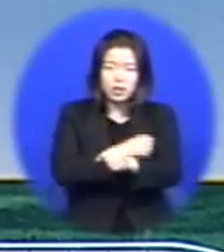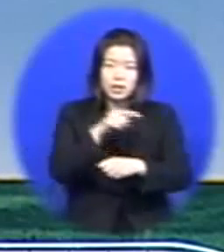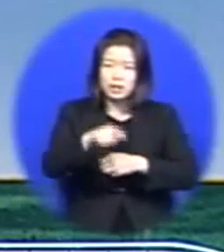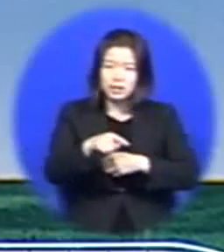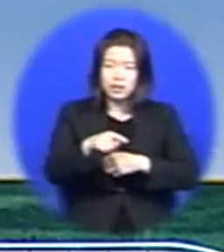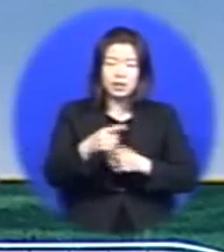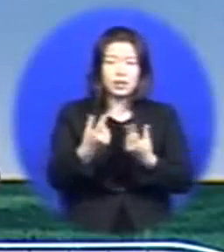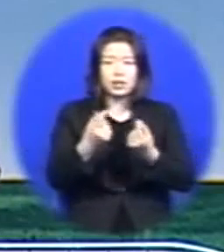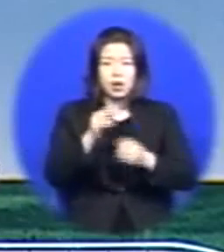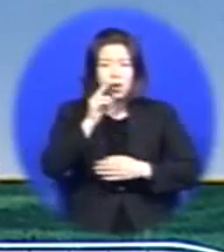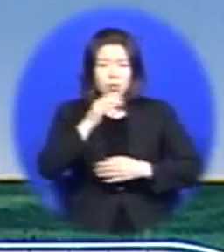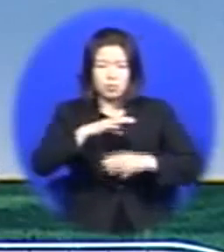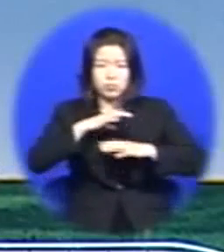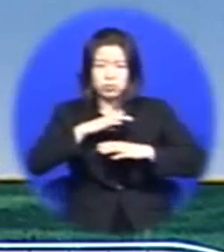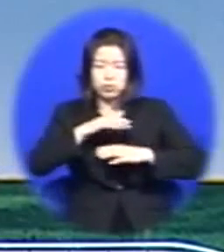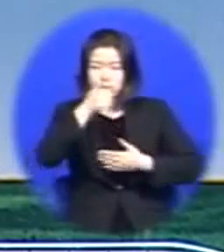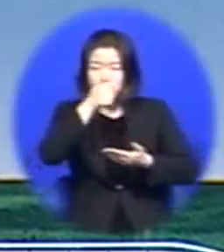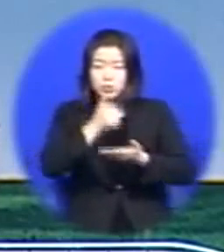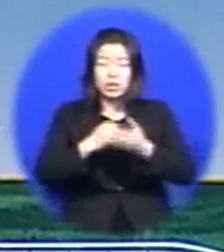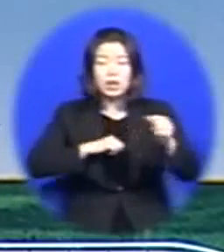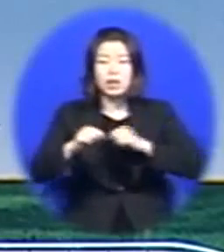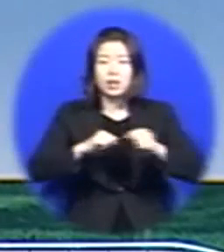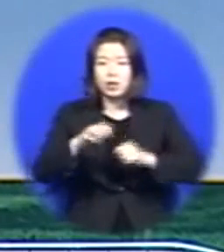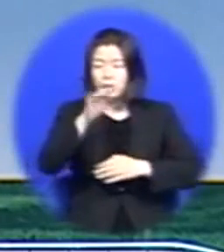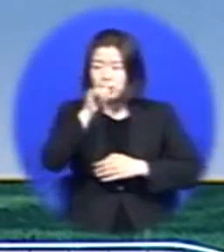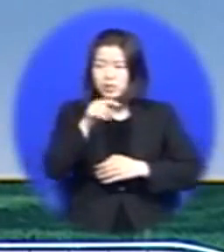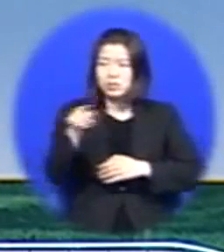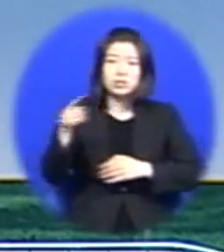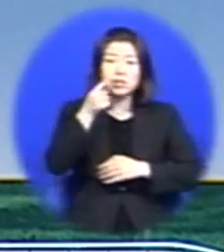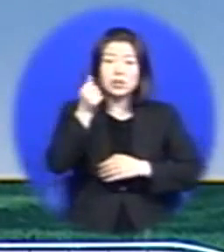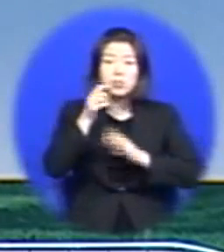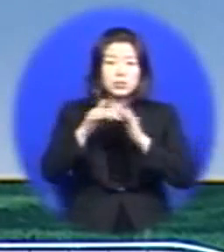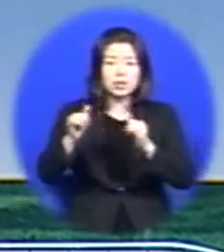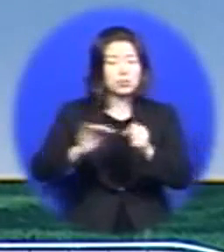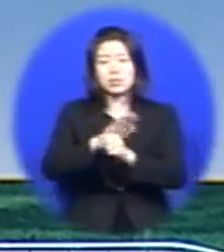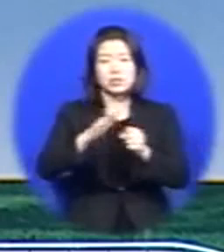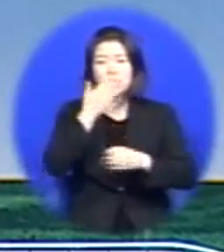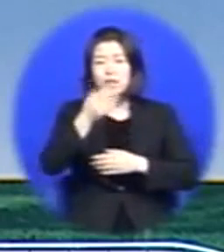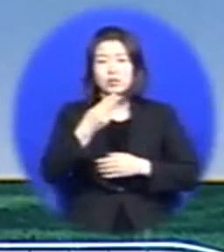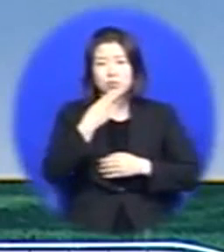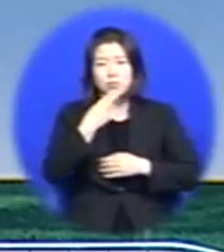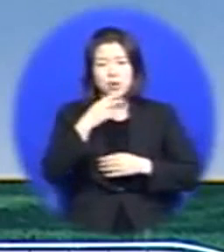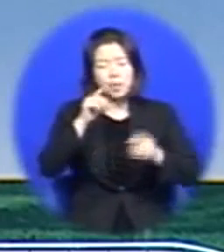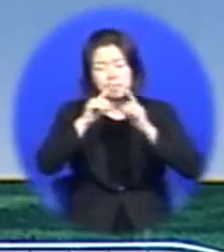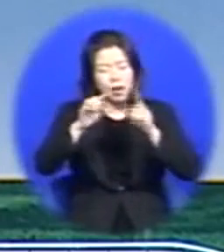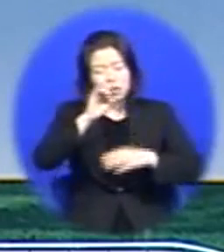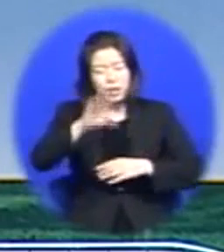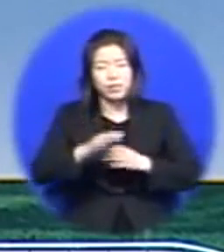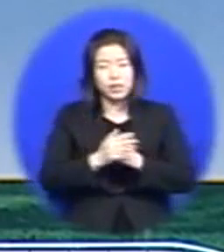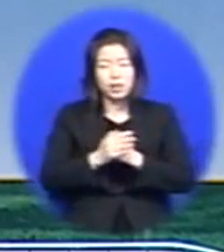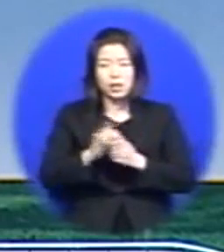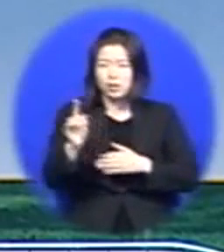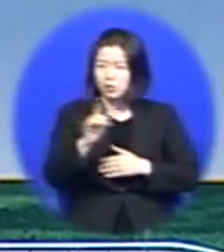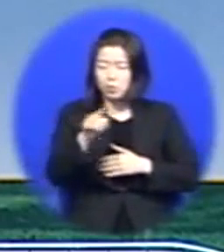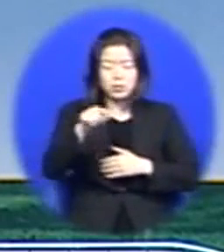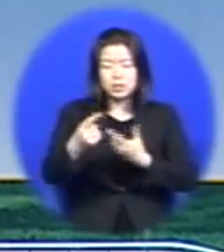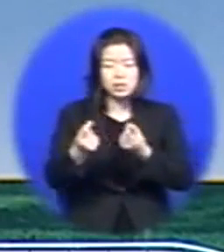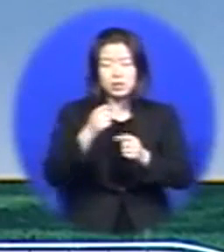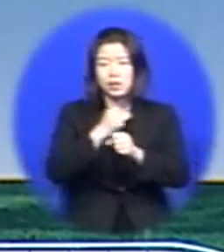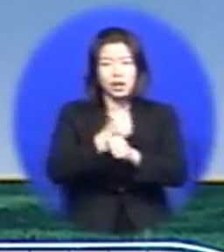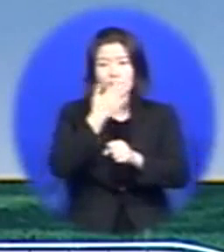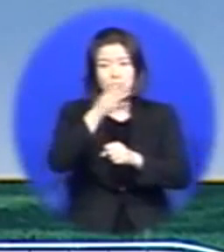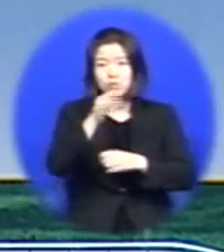그렇게 무서운 죄를 짓고 있는 그들을 사랑할 수가 없는 거예요. 이건 말도 안 된다고. 도무지 이렇게 할 수